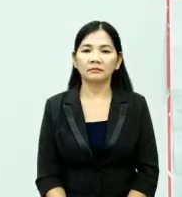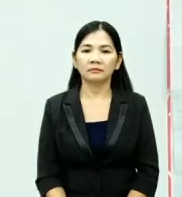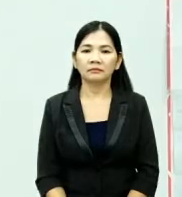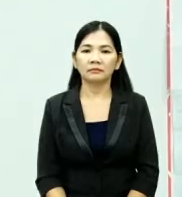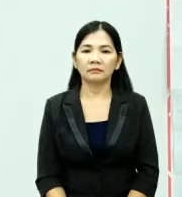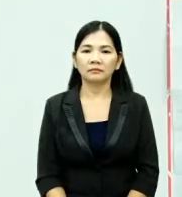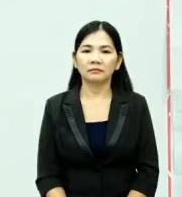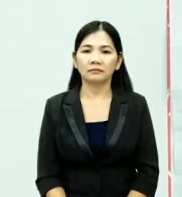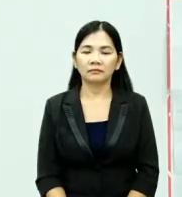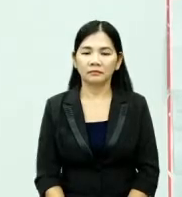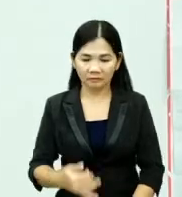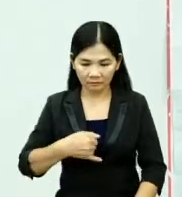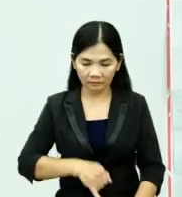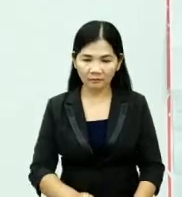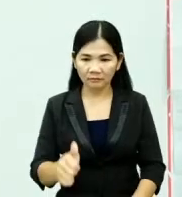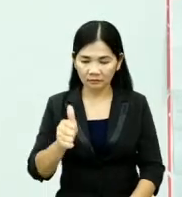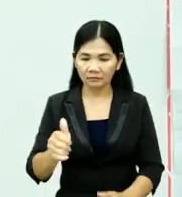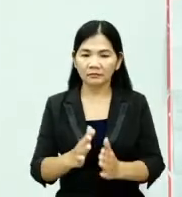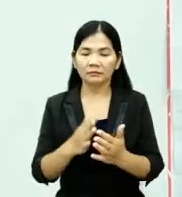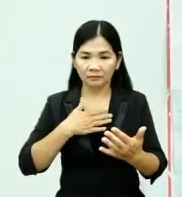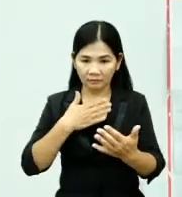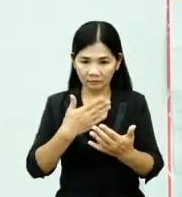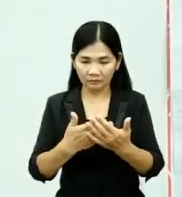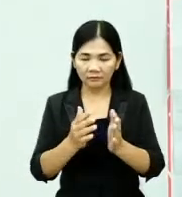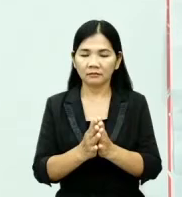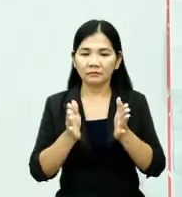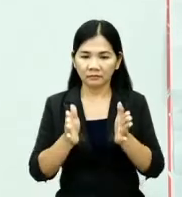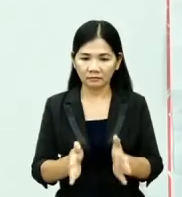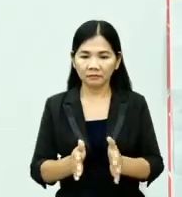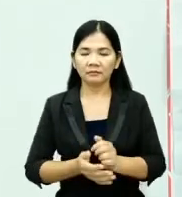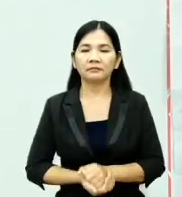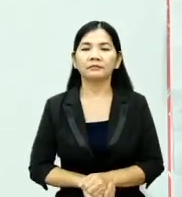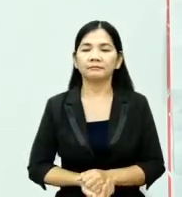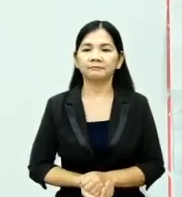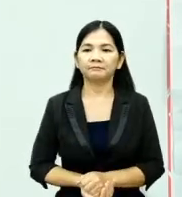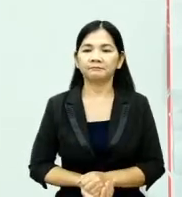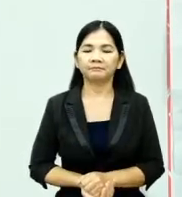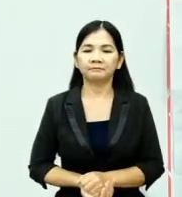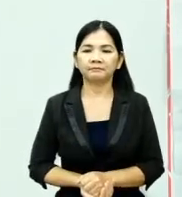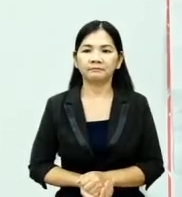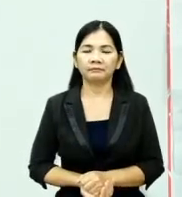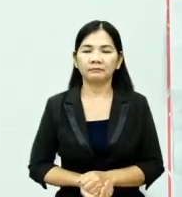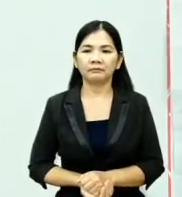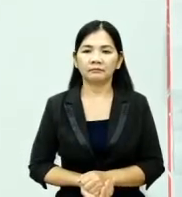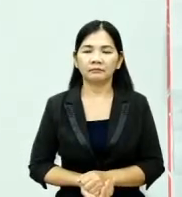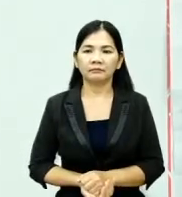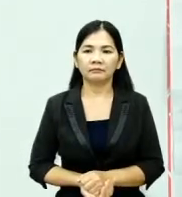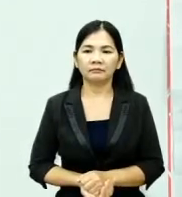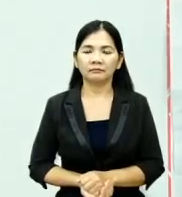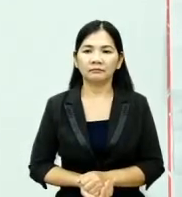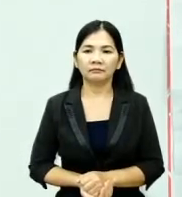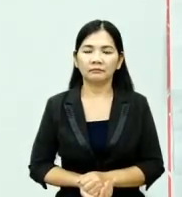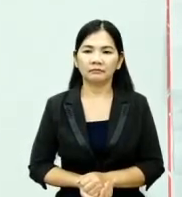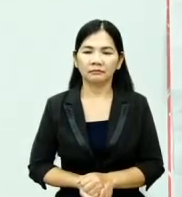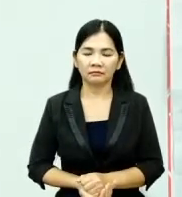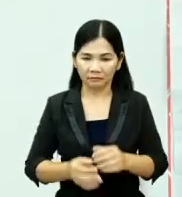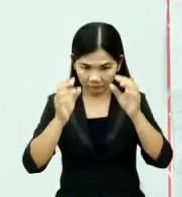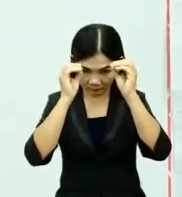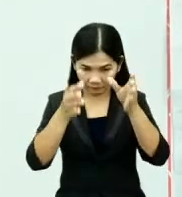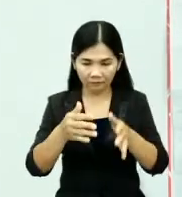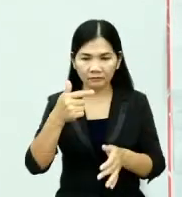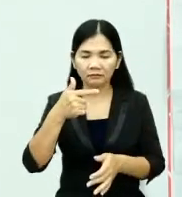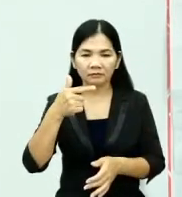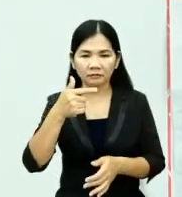chà con là ó trời tay chế tóc sân ông chồng buồn nè nà đấy con chà mình thà nè kru lục